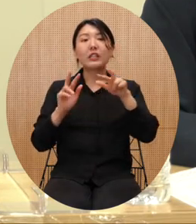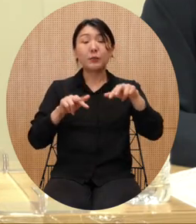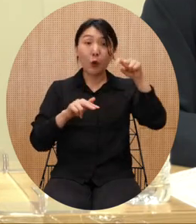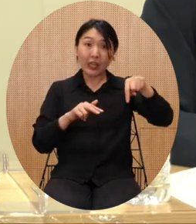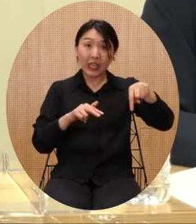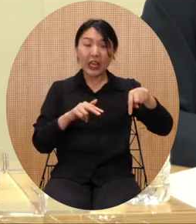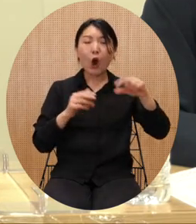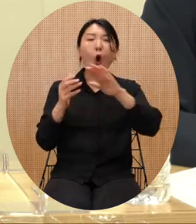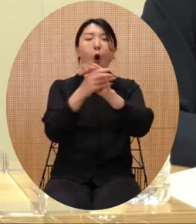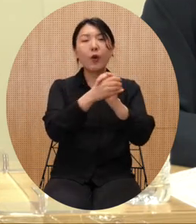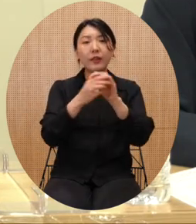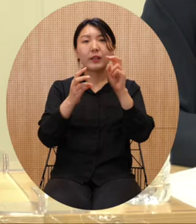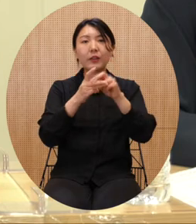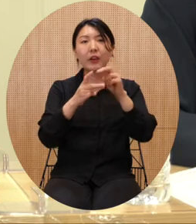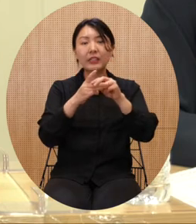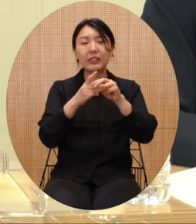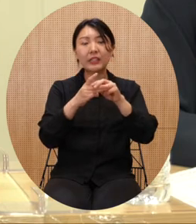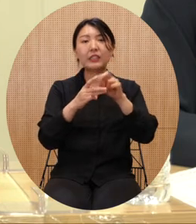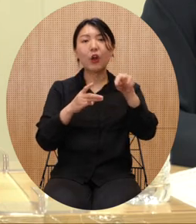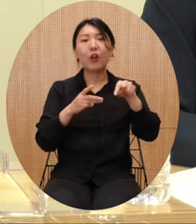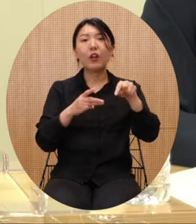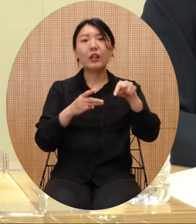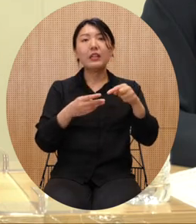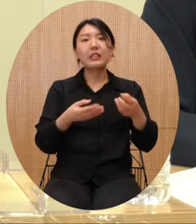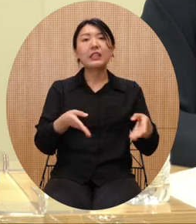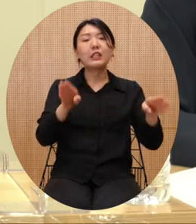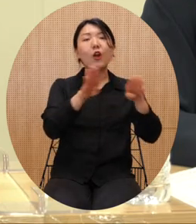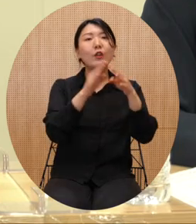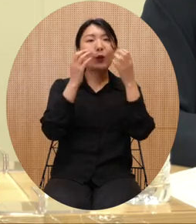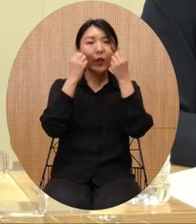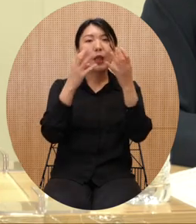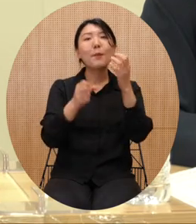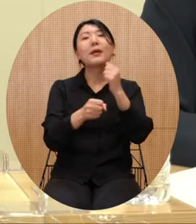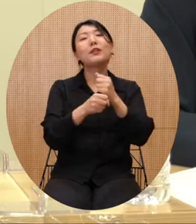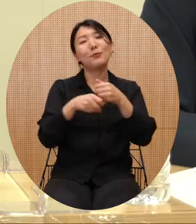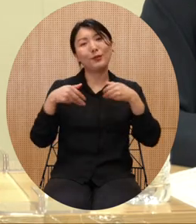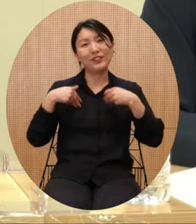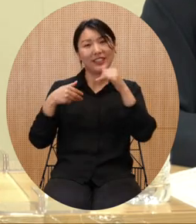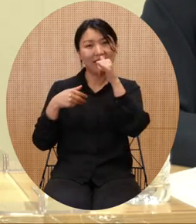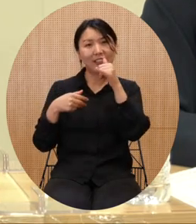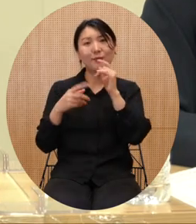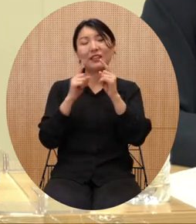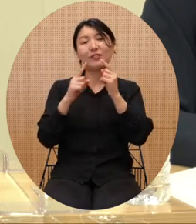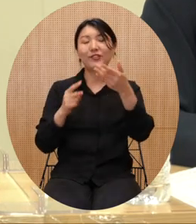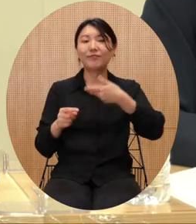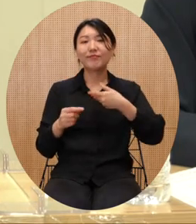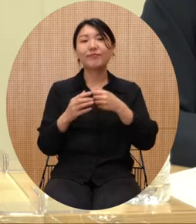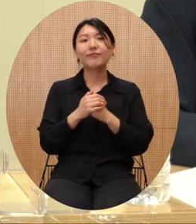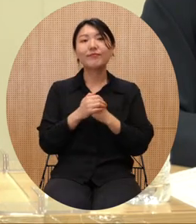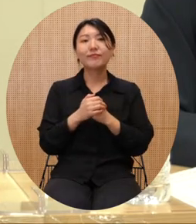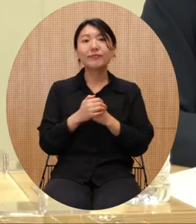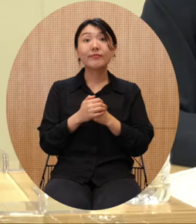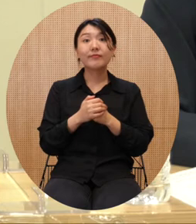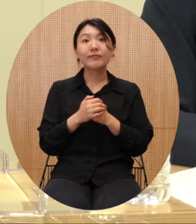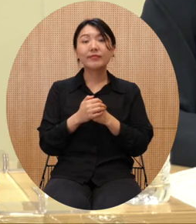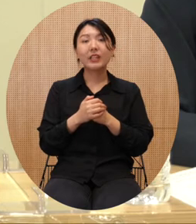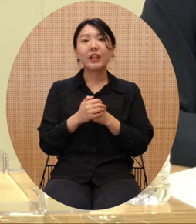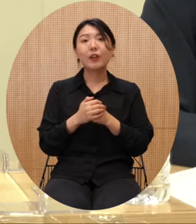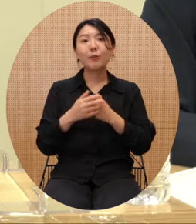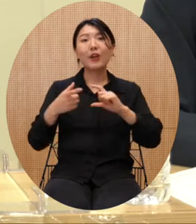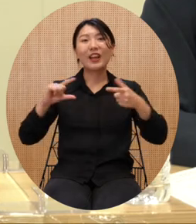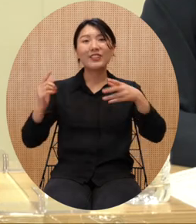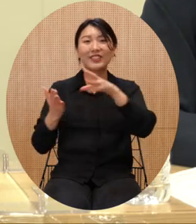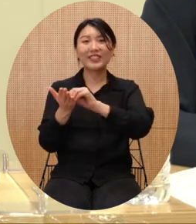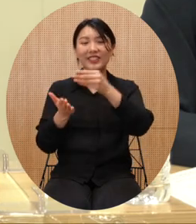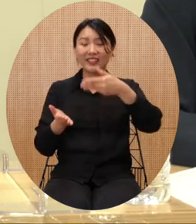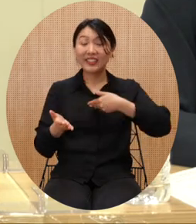센터 같은 생활용 SOC에 대한 어떤 전반적인 검토가 필요하다 이런 얘기를 해주셨습니다. 또 많은 숙제를